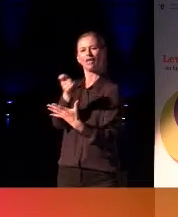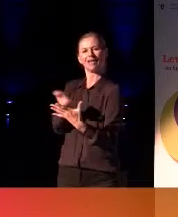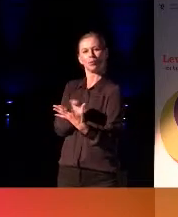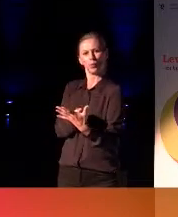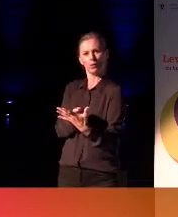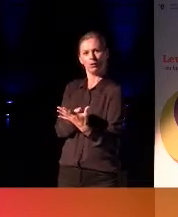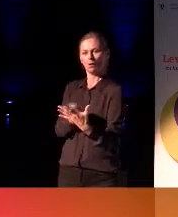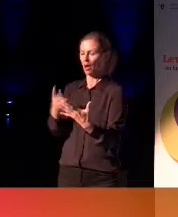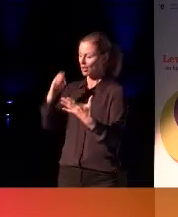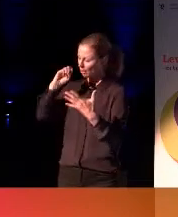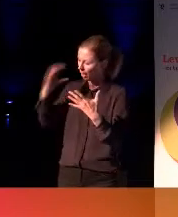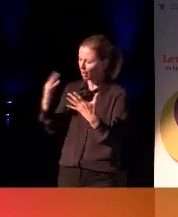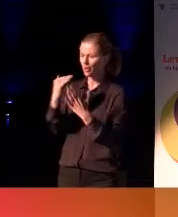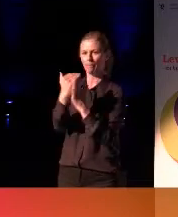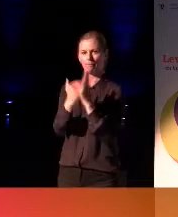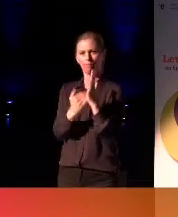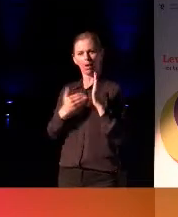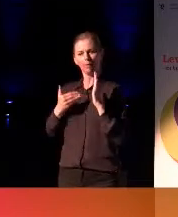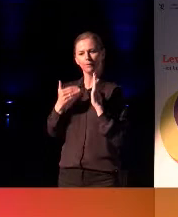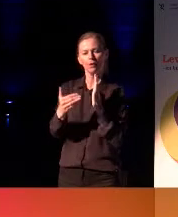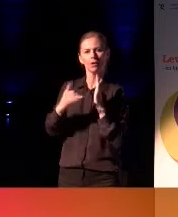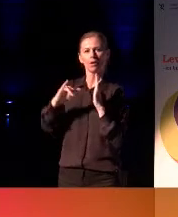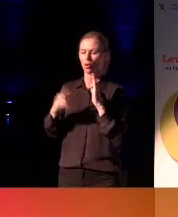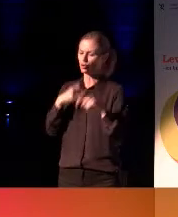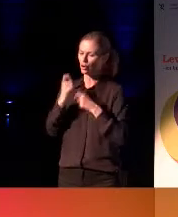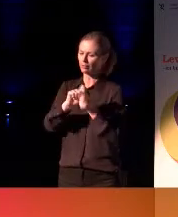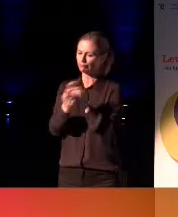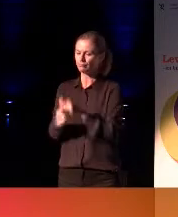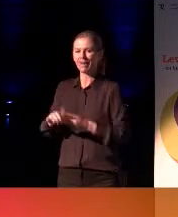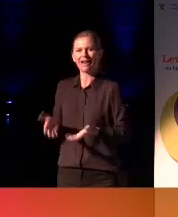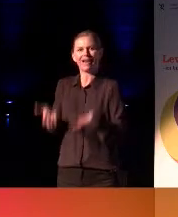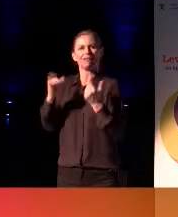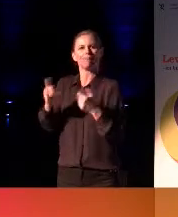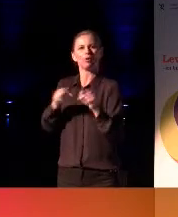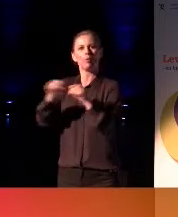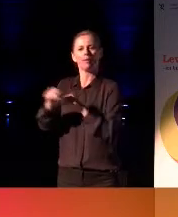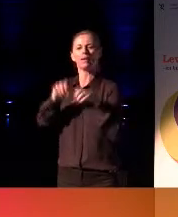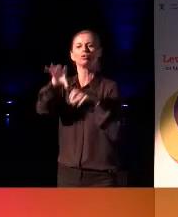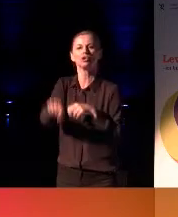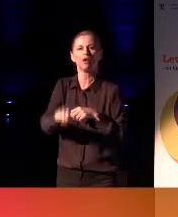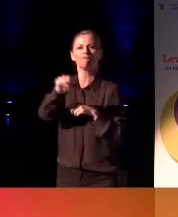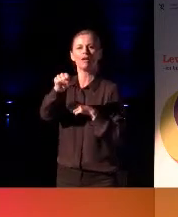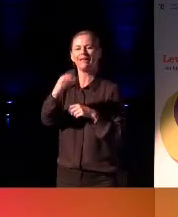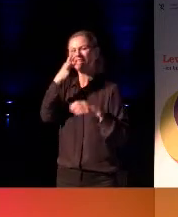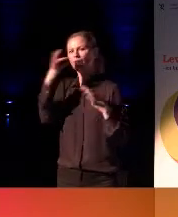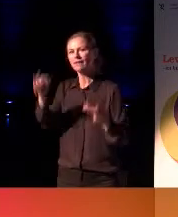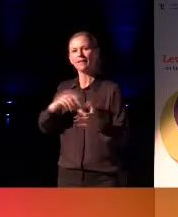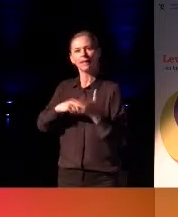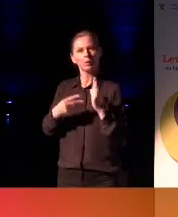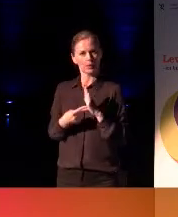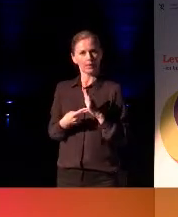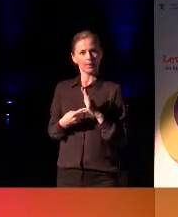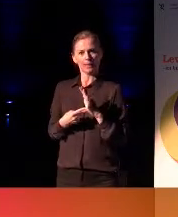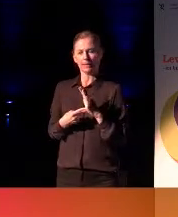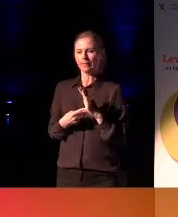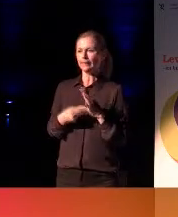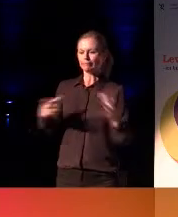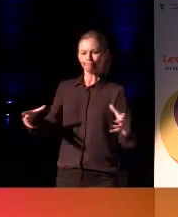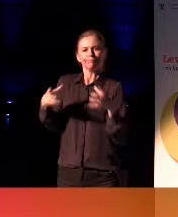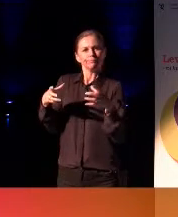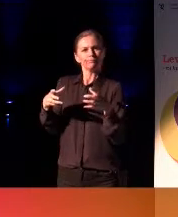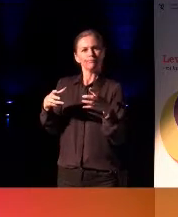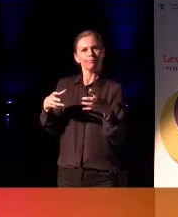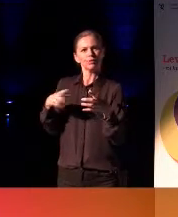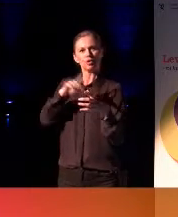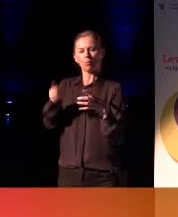har en helt klar plan om at vi skal gjøre det mye lettere for kommuner å anskaffe innovativ teknologi der ute,